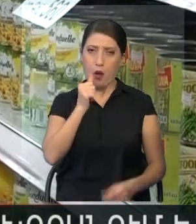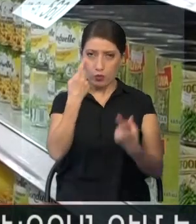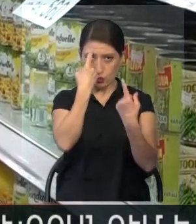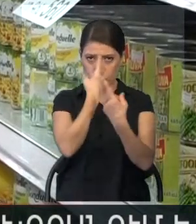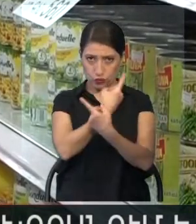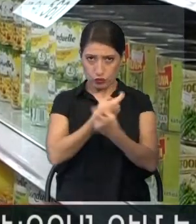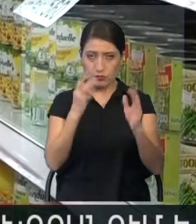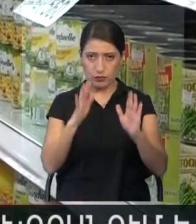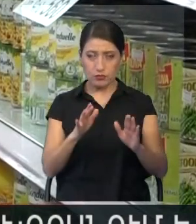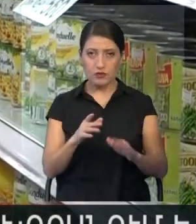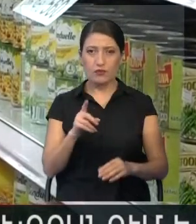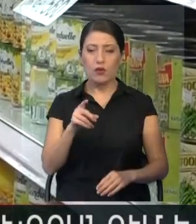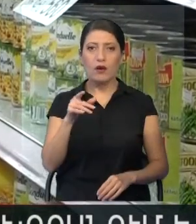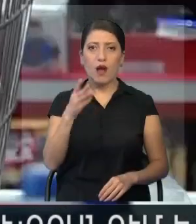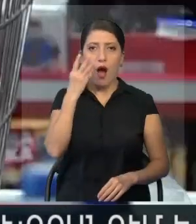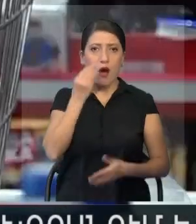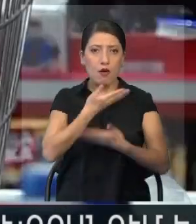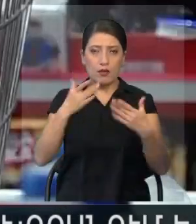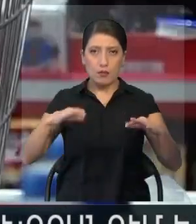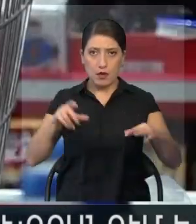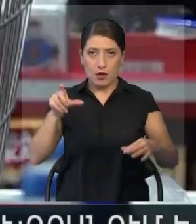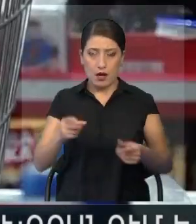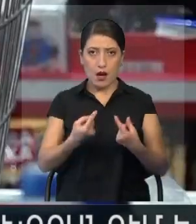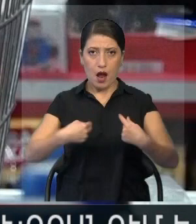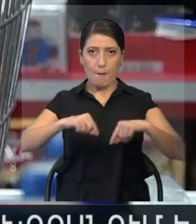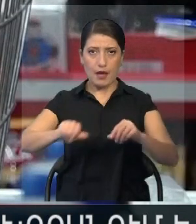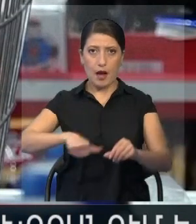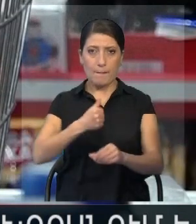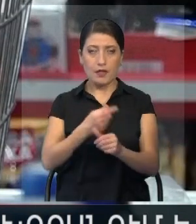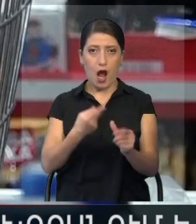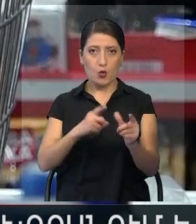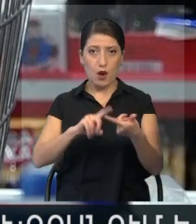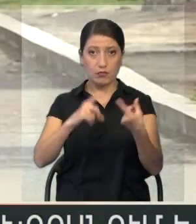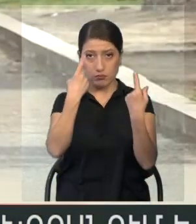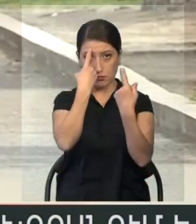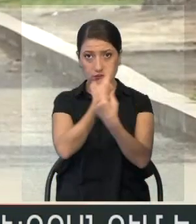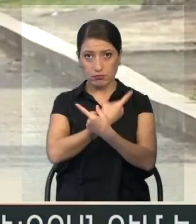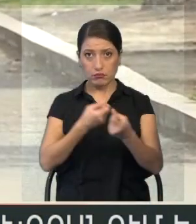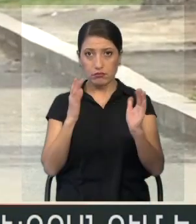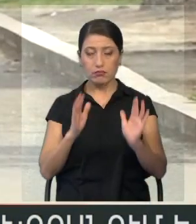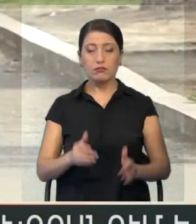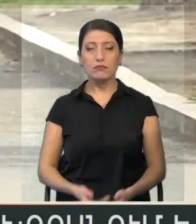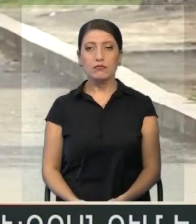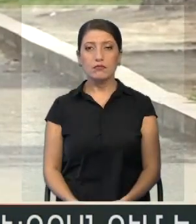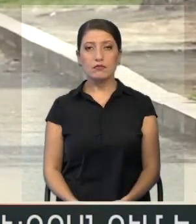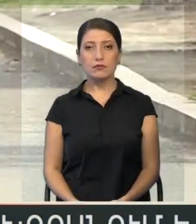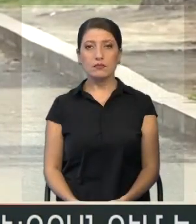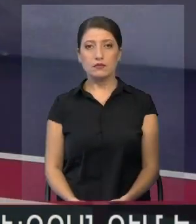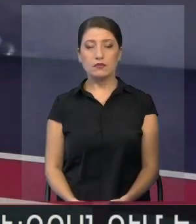հրապարակելու ոչ բարեխիղճ տնտեսվարողների, համայնքապետերի անունները։ Գանե Մովսիսյան, Արարատ Գրիգորյան, Հայլուր։